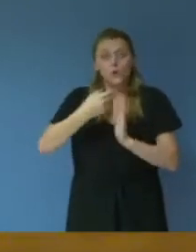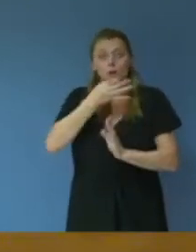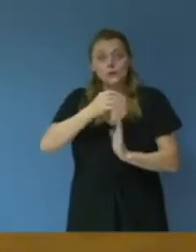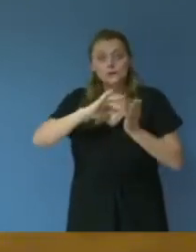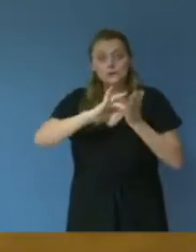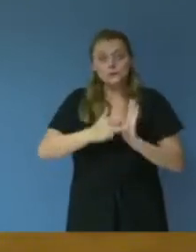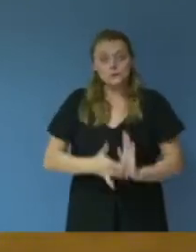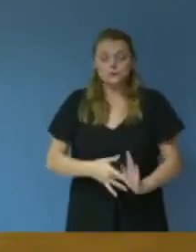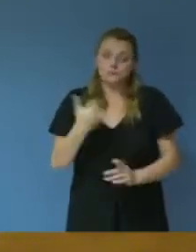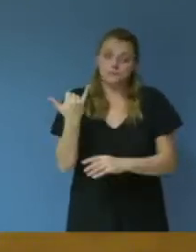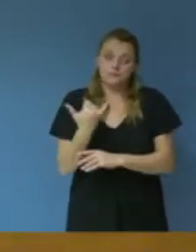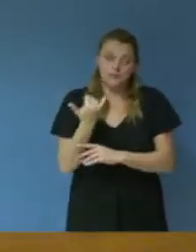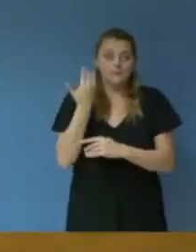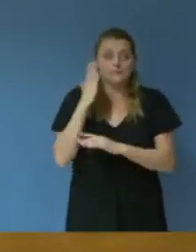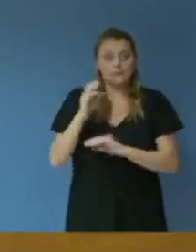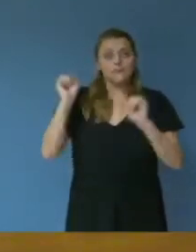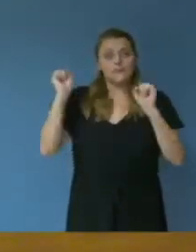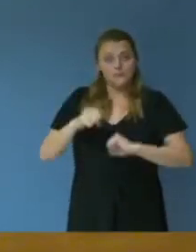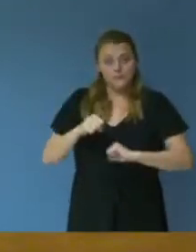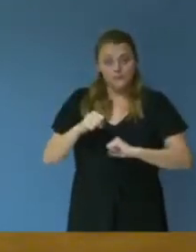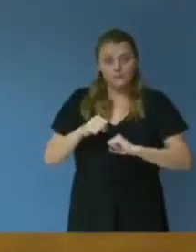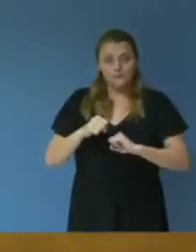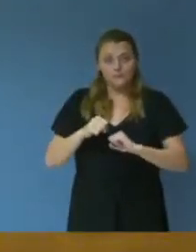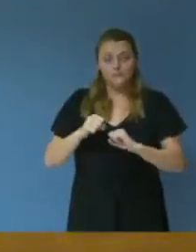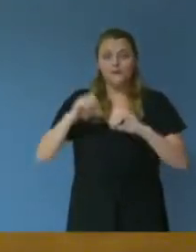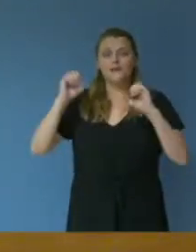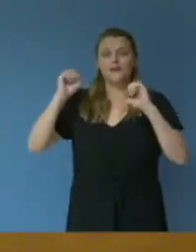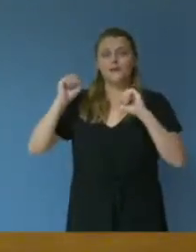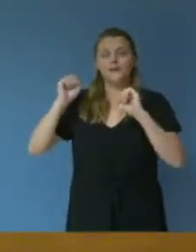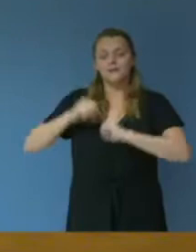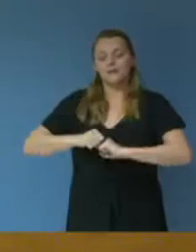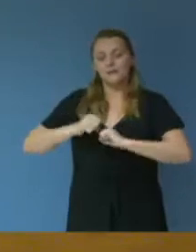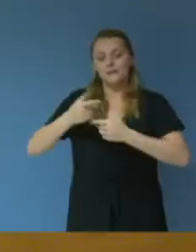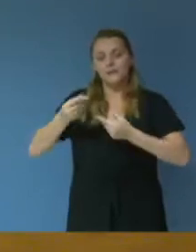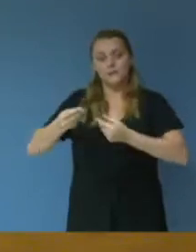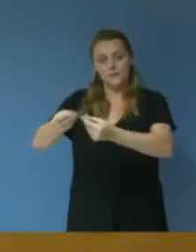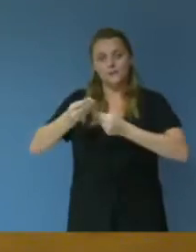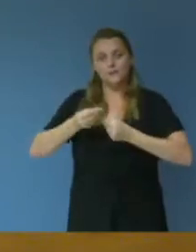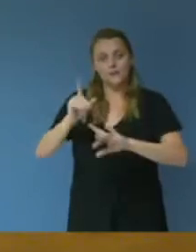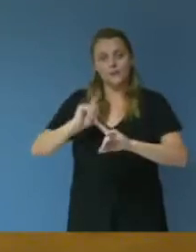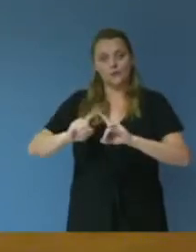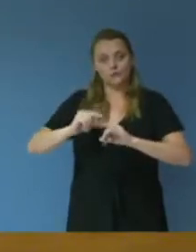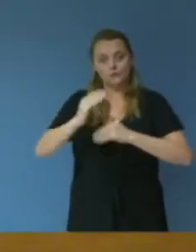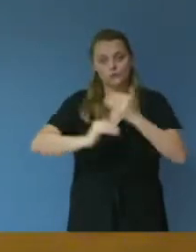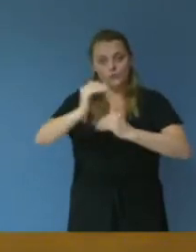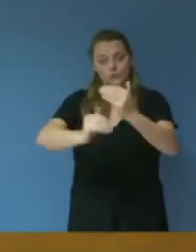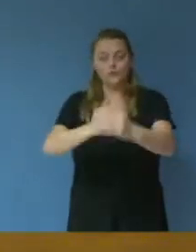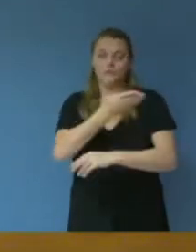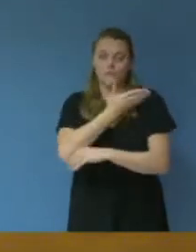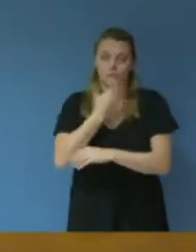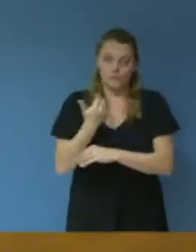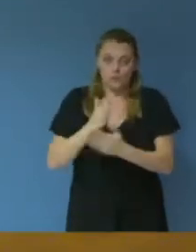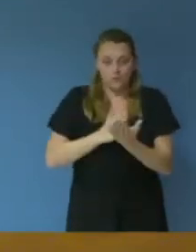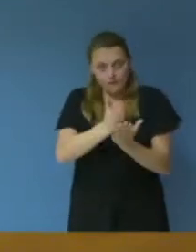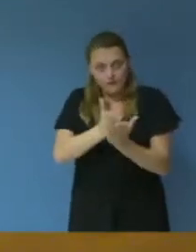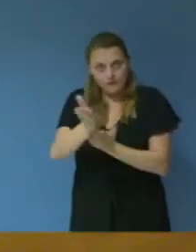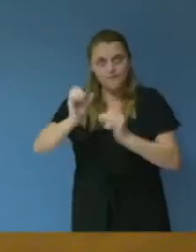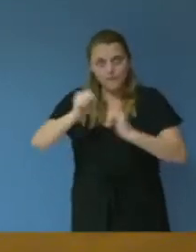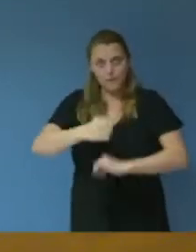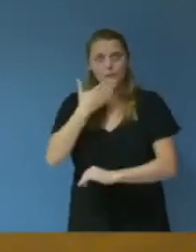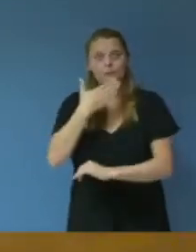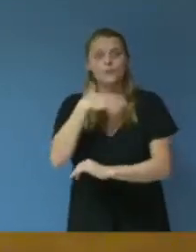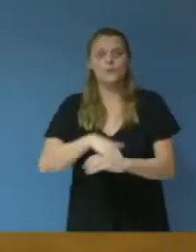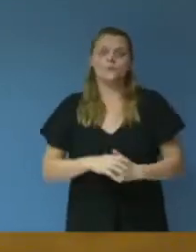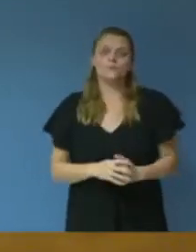pourrais maintenant baptiser plus exactement et de façon plus constructive, d'axes éventuellement qui pourraient être améliorés. Premièrement, je ne suis ni vernis politique, mais pour